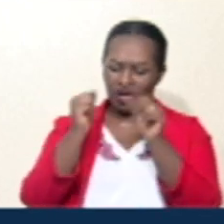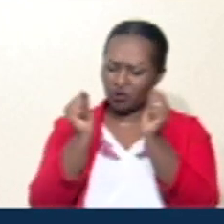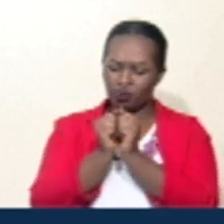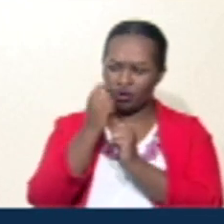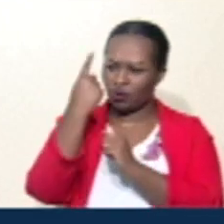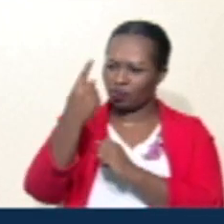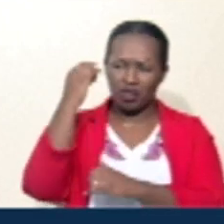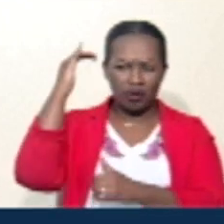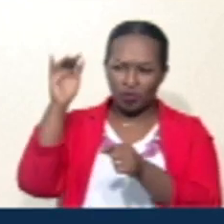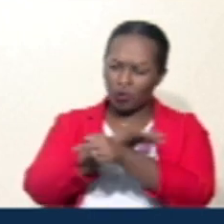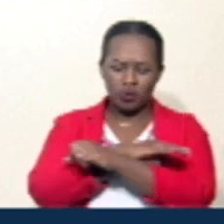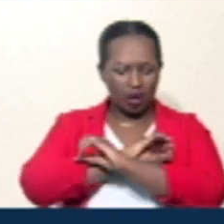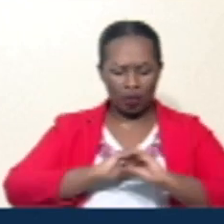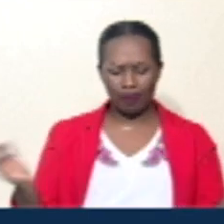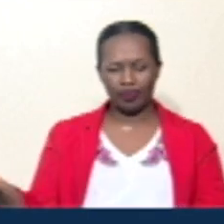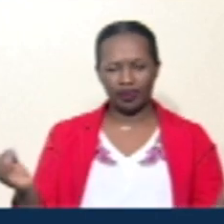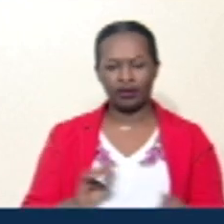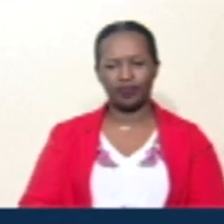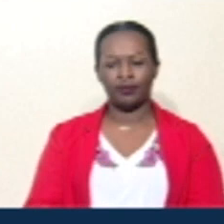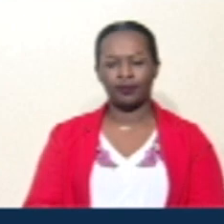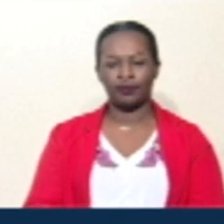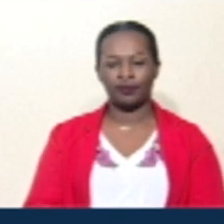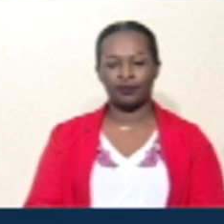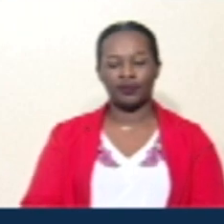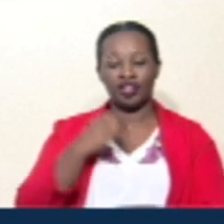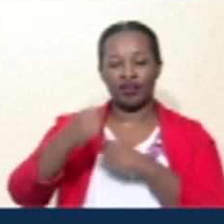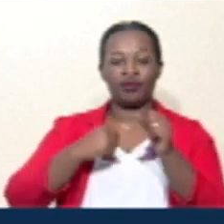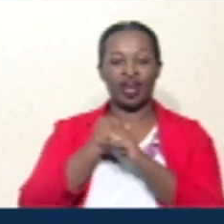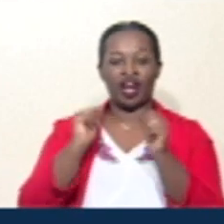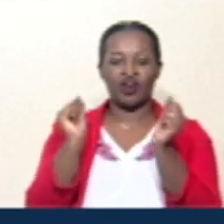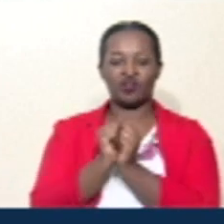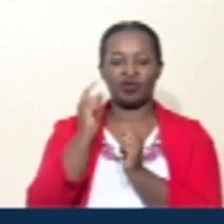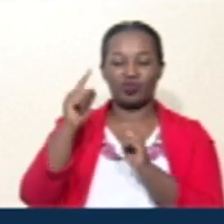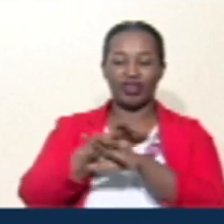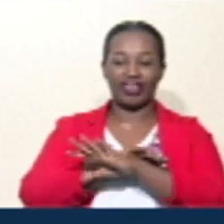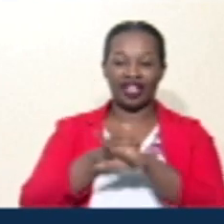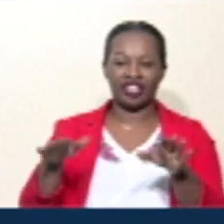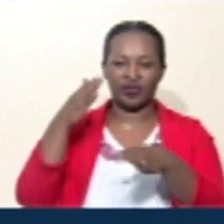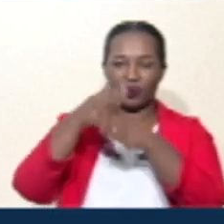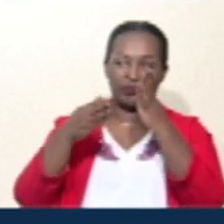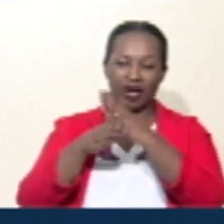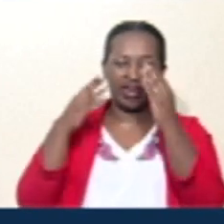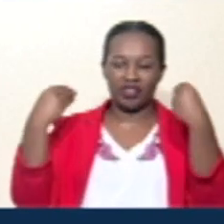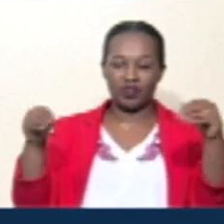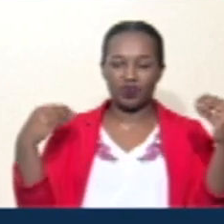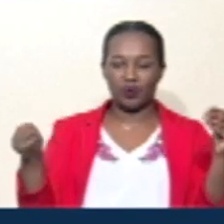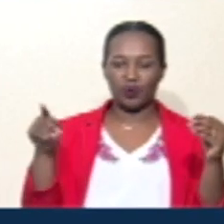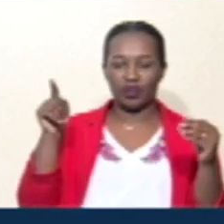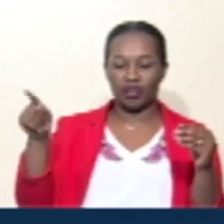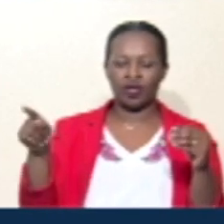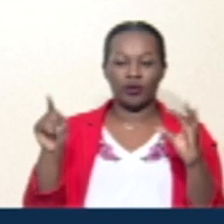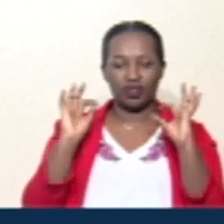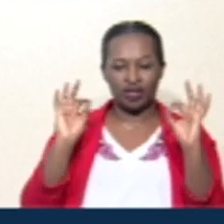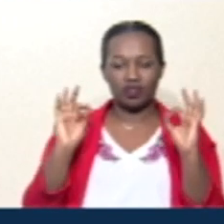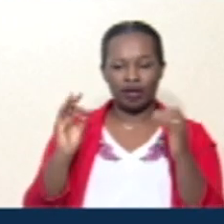ritararangira. Ni mu nkuru twateguriwe na Didas Nibize. Imyaka 11 irashize imirimo yo kubaka isoko